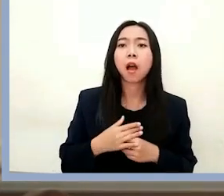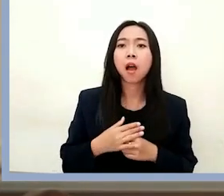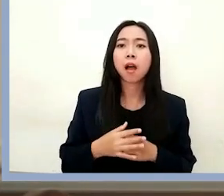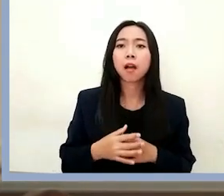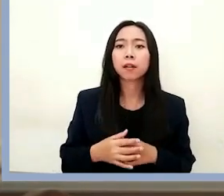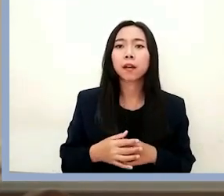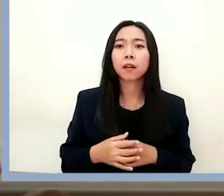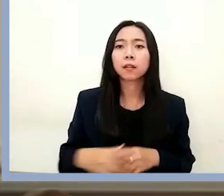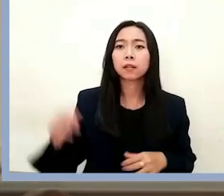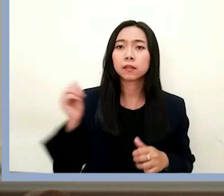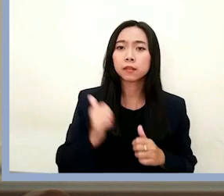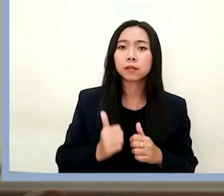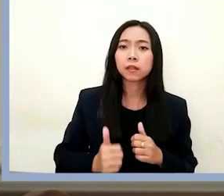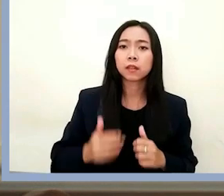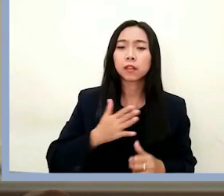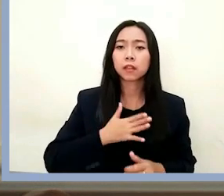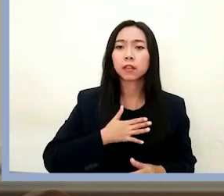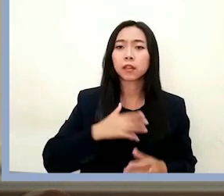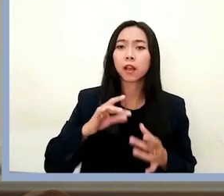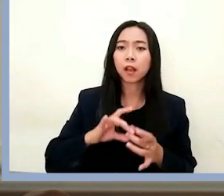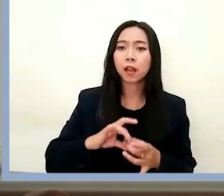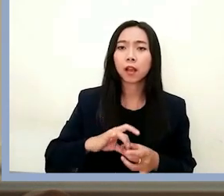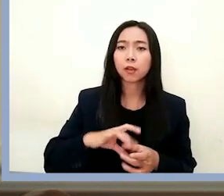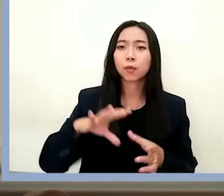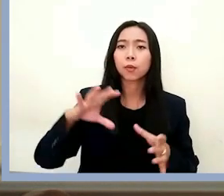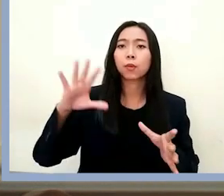kesesakan sehingga